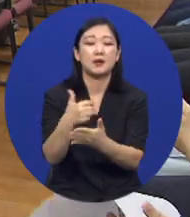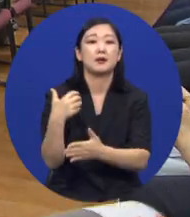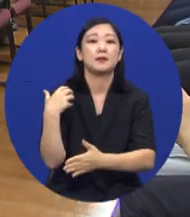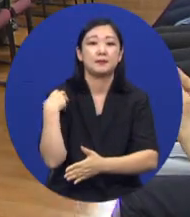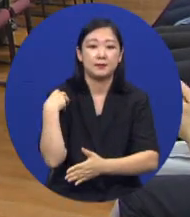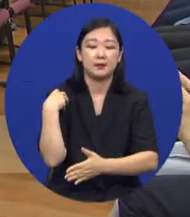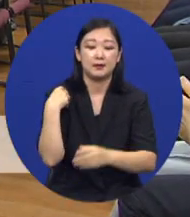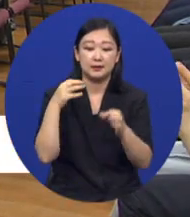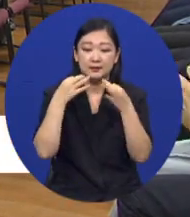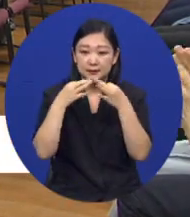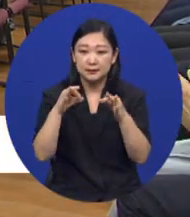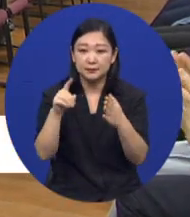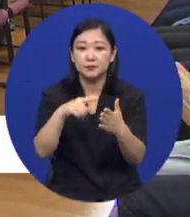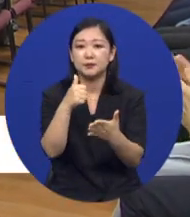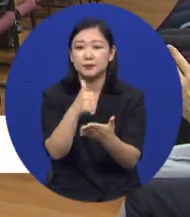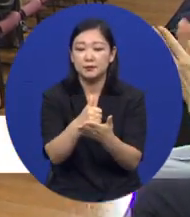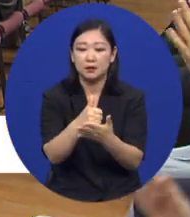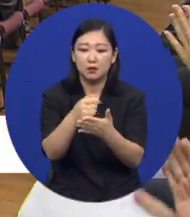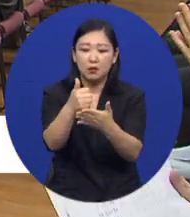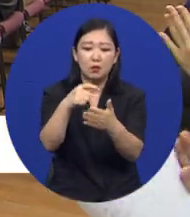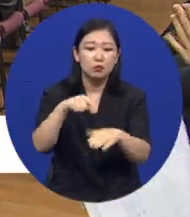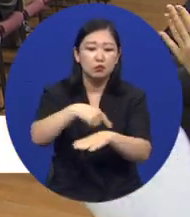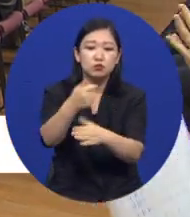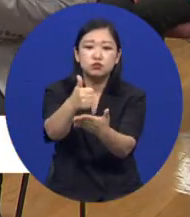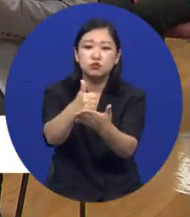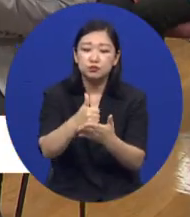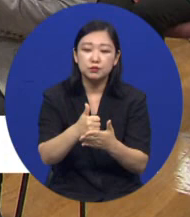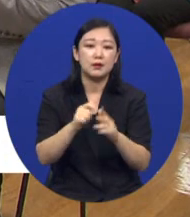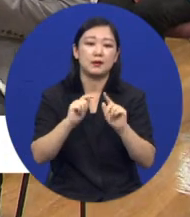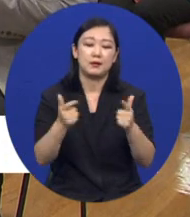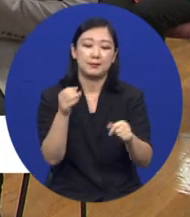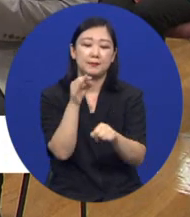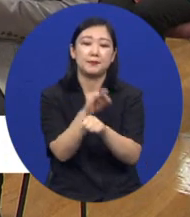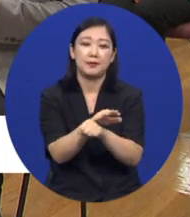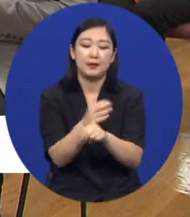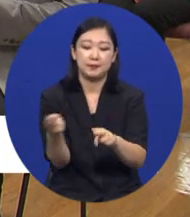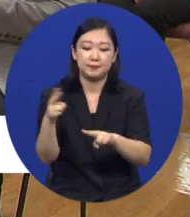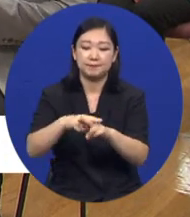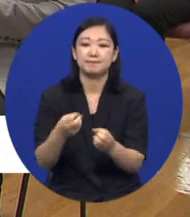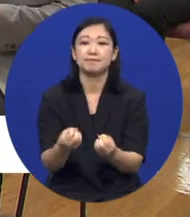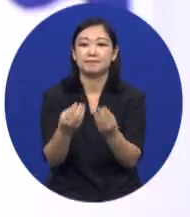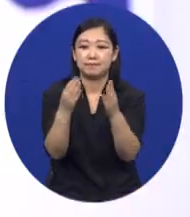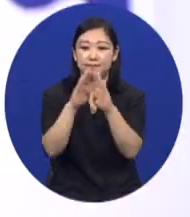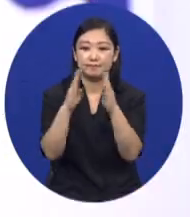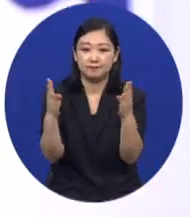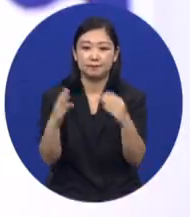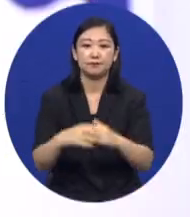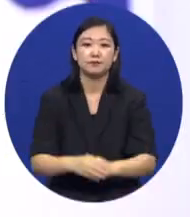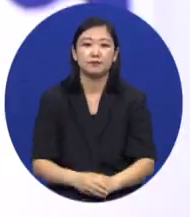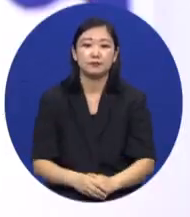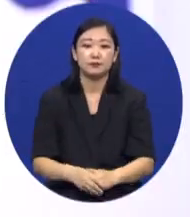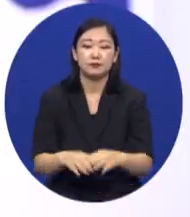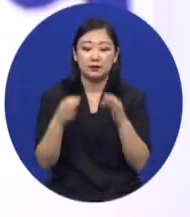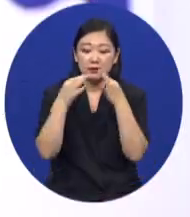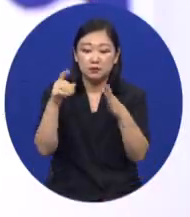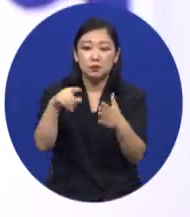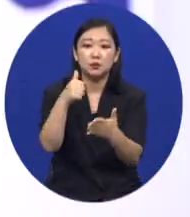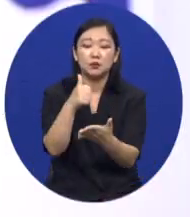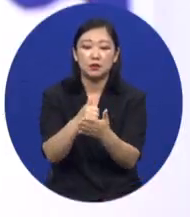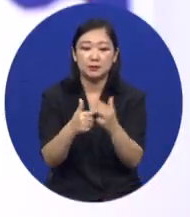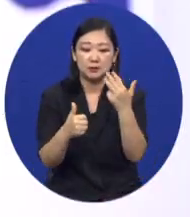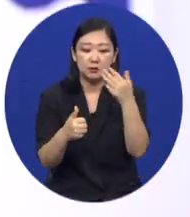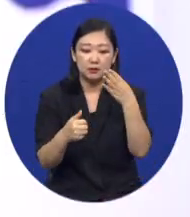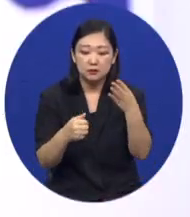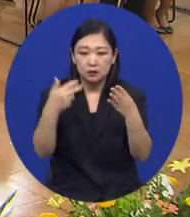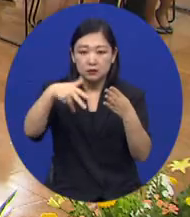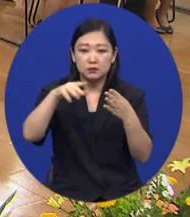맡은 김광수 교육감은 외부 인사를 초청하지 않고 간소하게 취임식을 열었습니다. 김광수 교육감은 4차